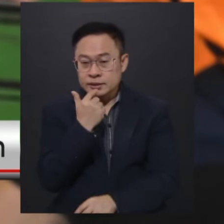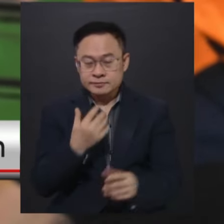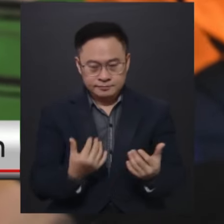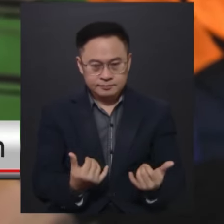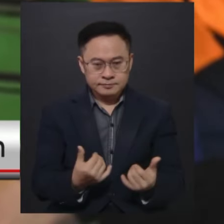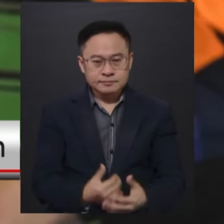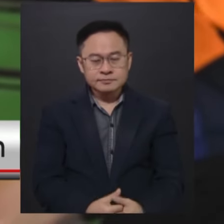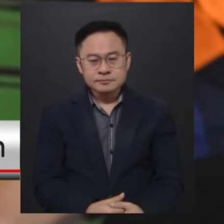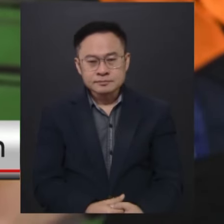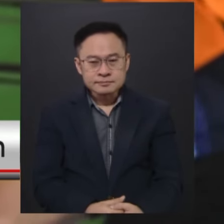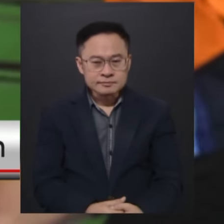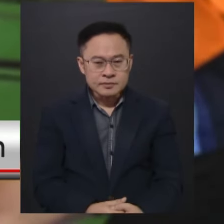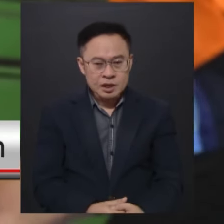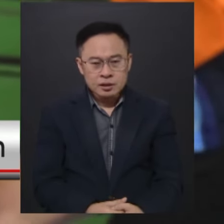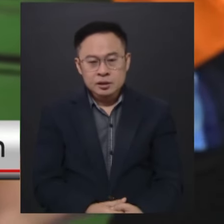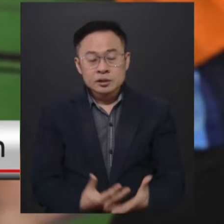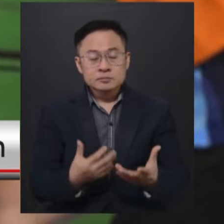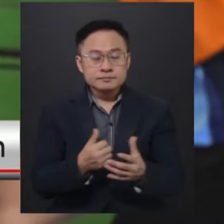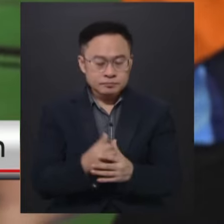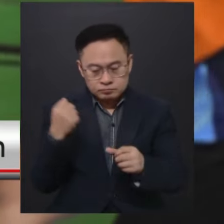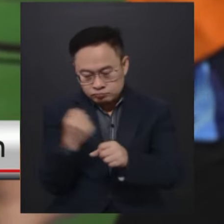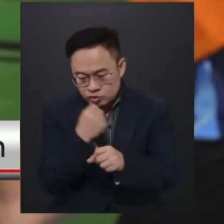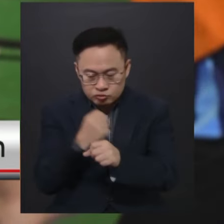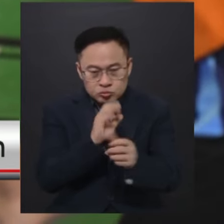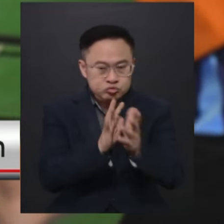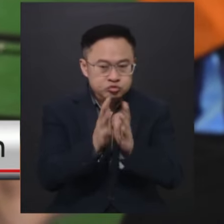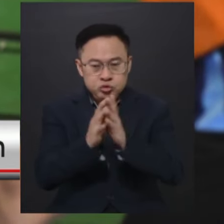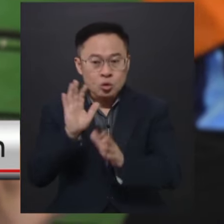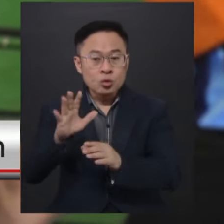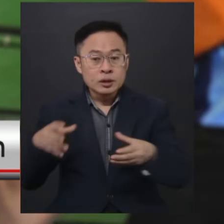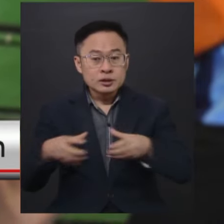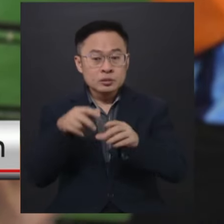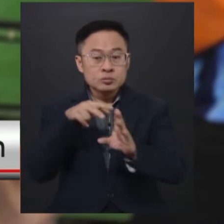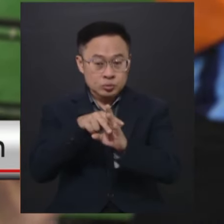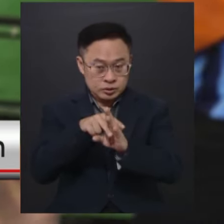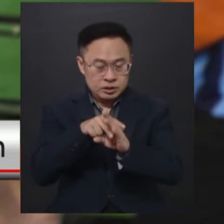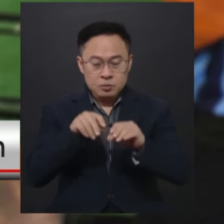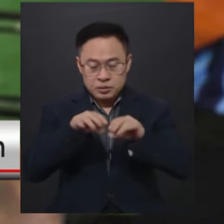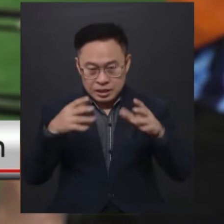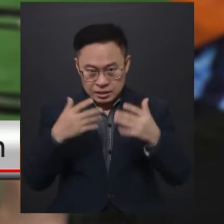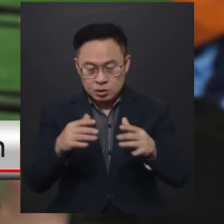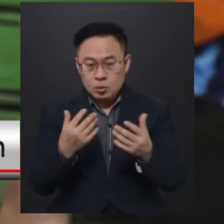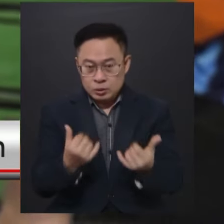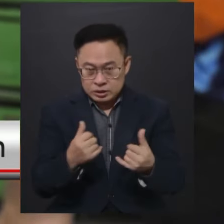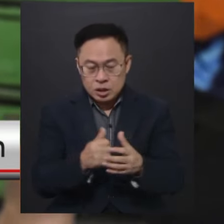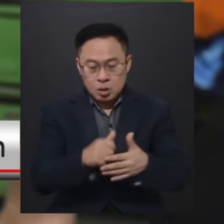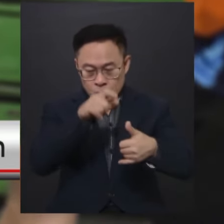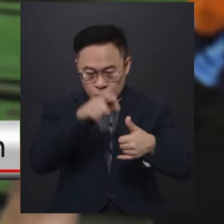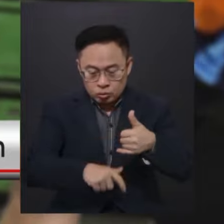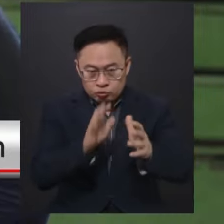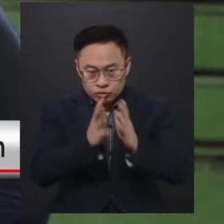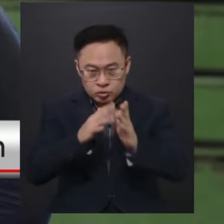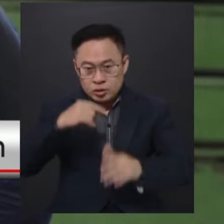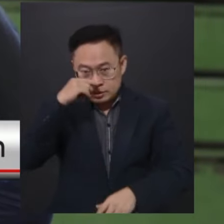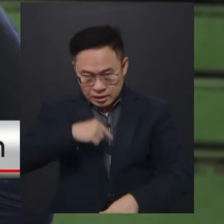ก็แหมเป็นการภาบรรยากาศการฝึกซ้อมนะครับบูเวชลบุรีเคประกาศชัดเจนนะว่าเน้นนักฟุตซอลไทย